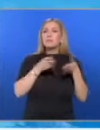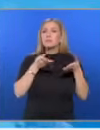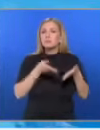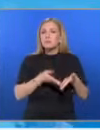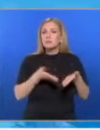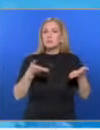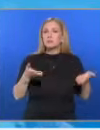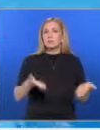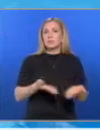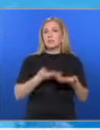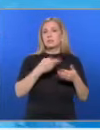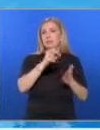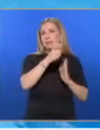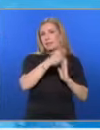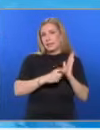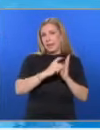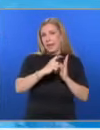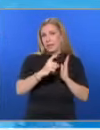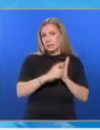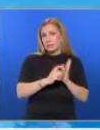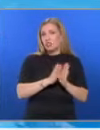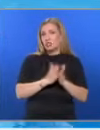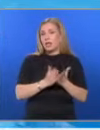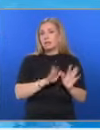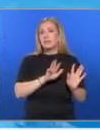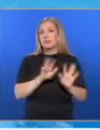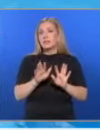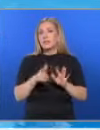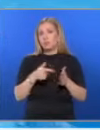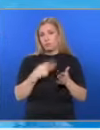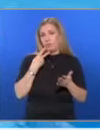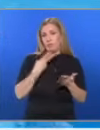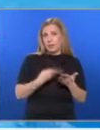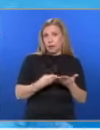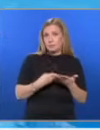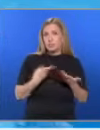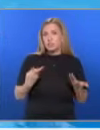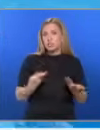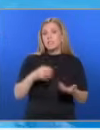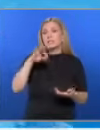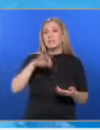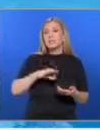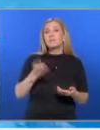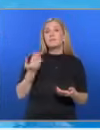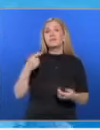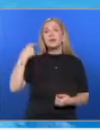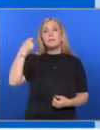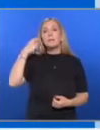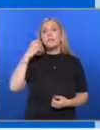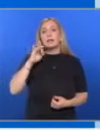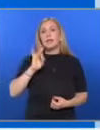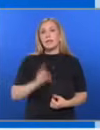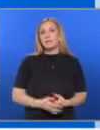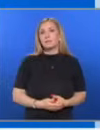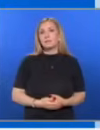с текста и с духа на член 99, което видяхме, че заяви вчера президента Радев.